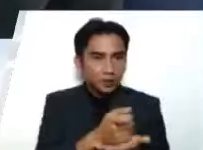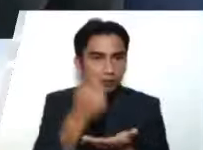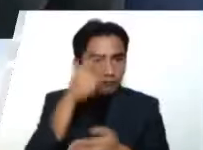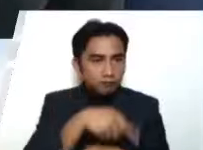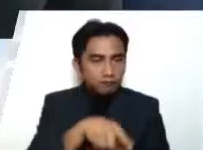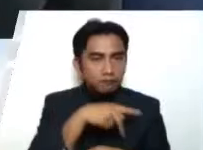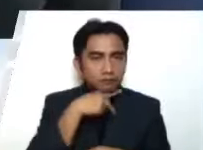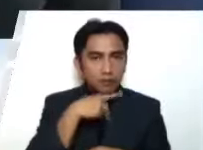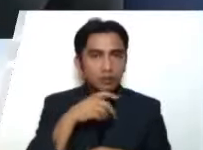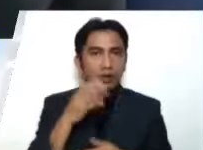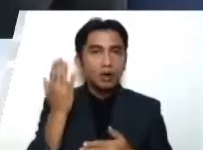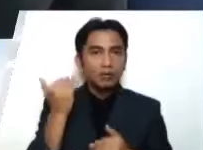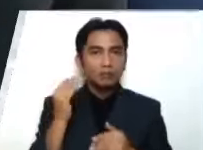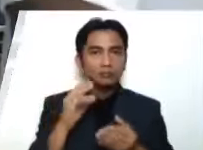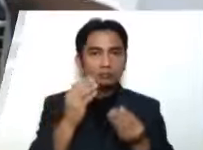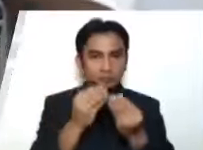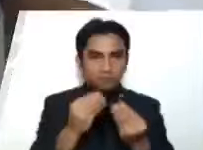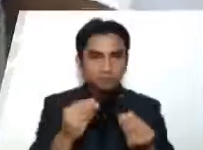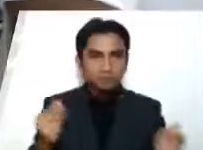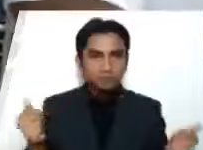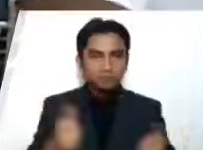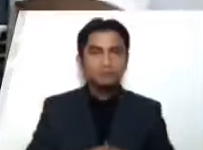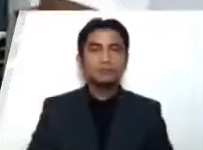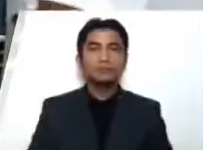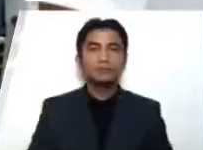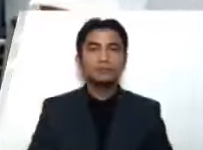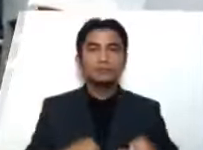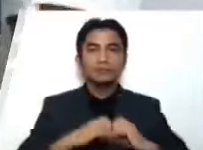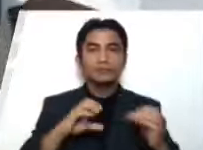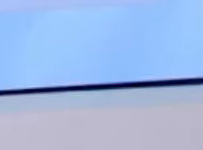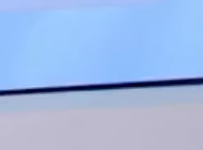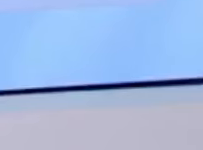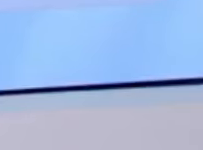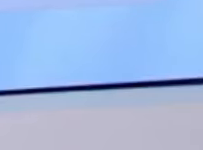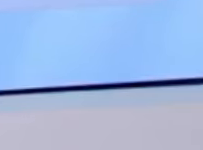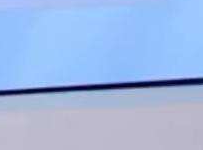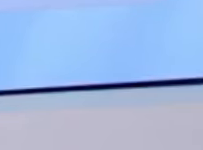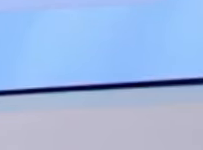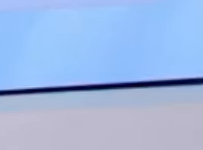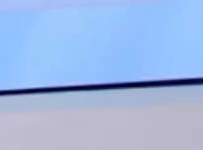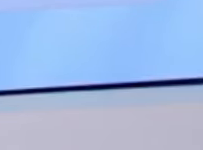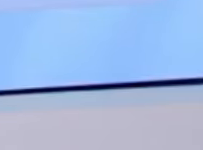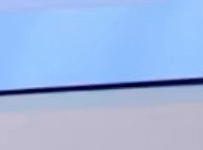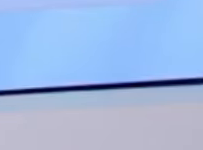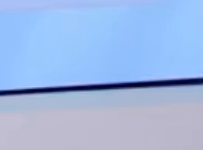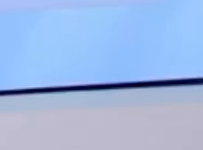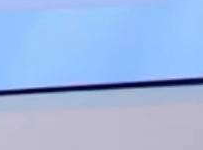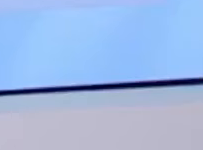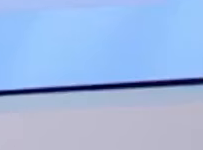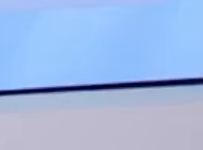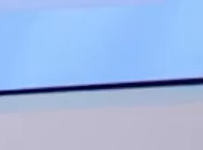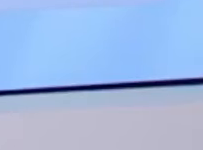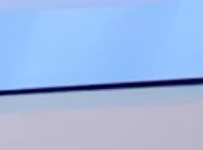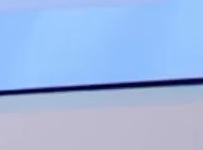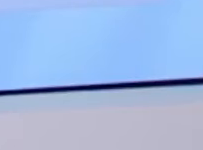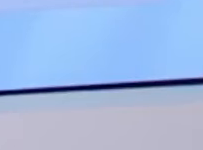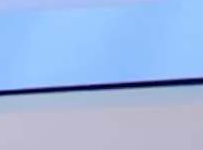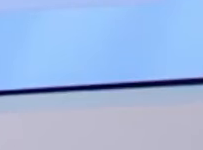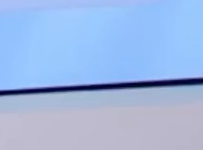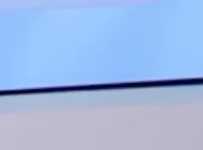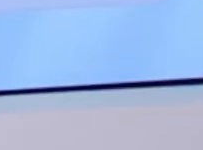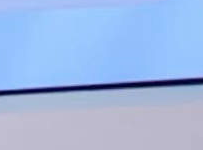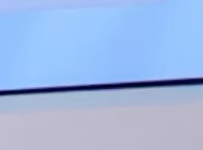Bernadette Reyes, nagbabalita para sa GMA Integrated News. Huwag magpahuli sa mga balitang dapat ninyong